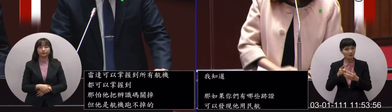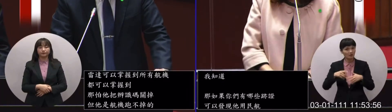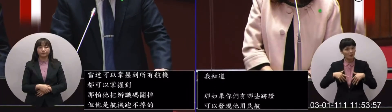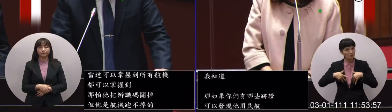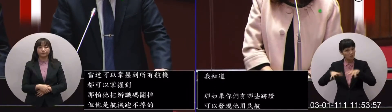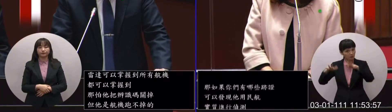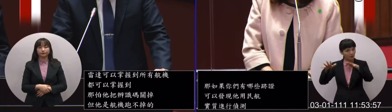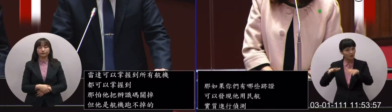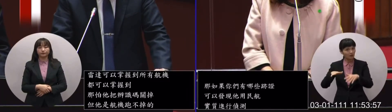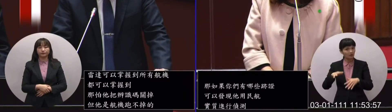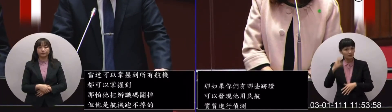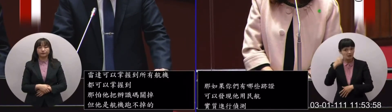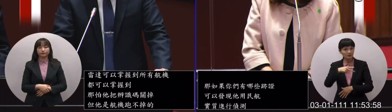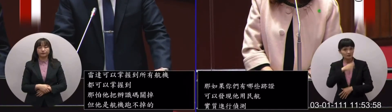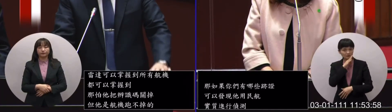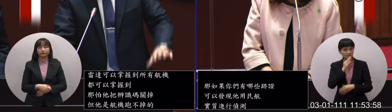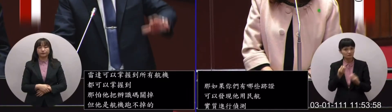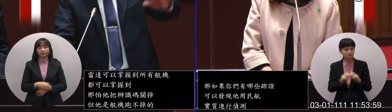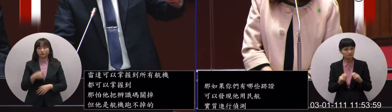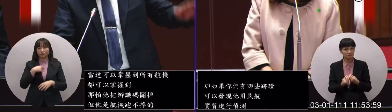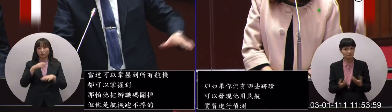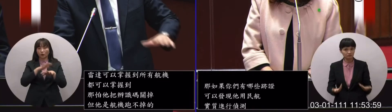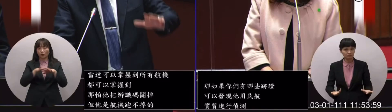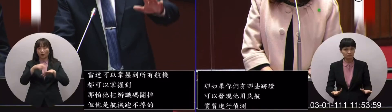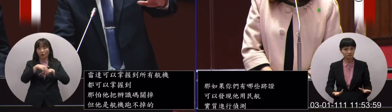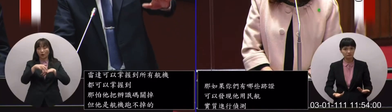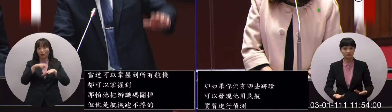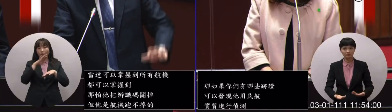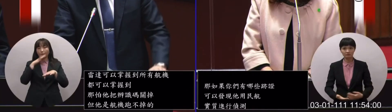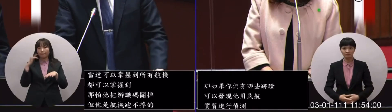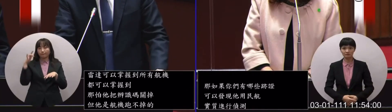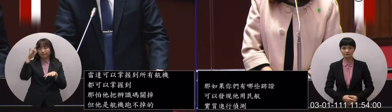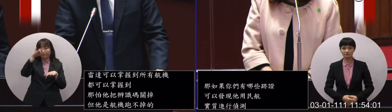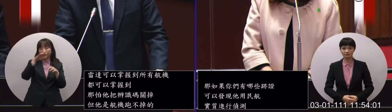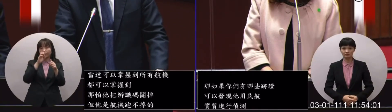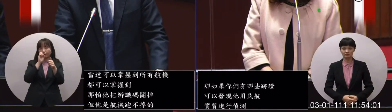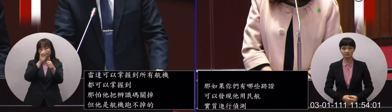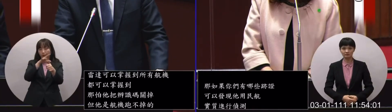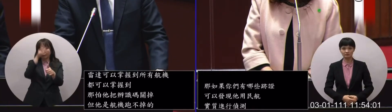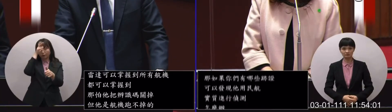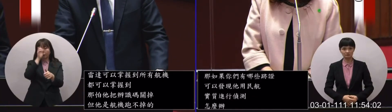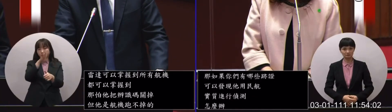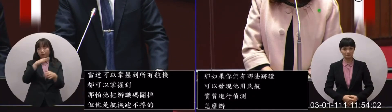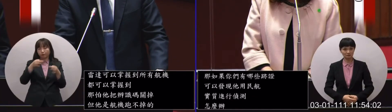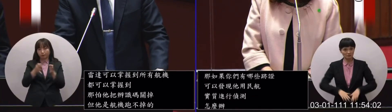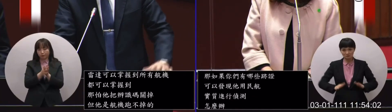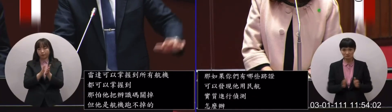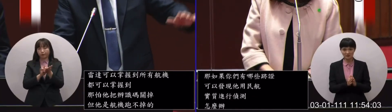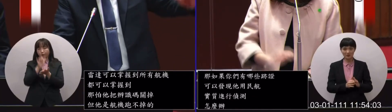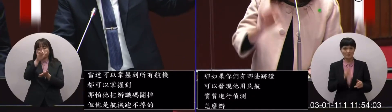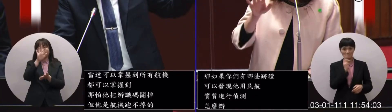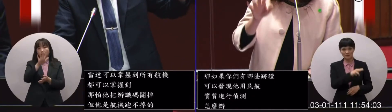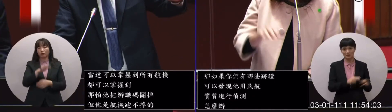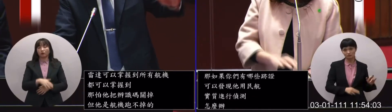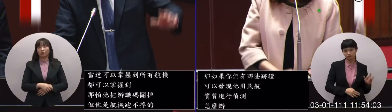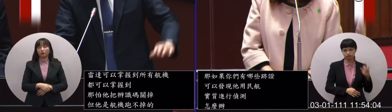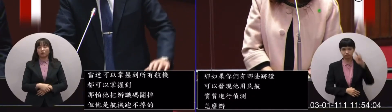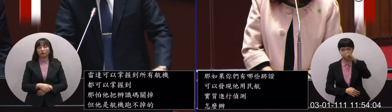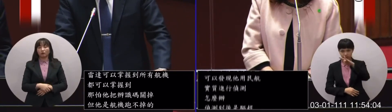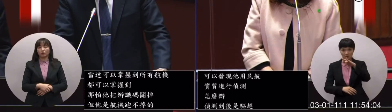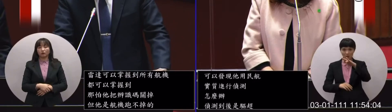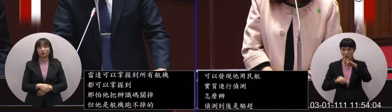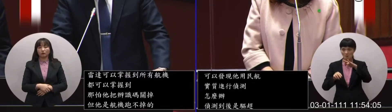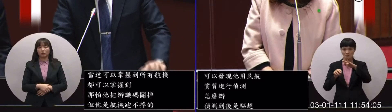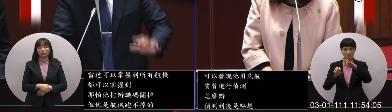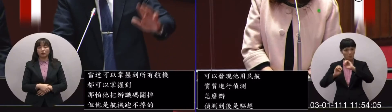上去驱赶还是怎么处理？ 我们会有载空机去警告， 战斗机会立刻上去警告，也就是虽然它伪装是民